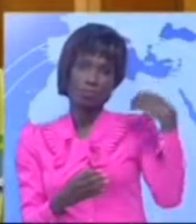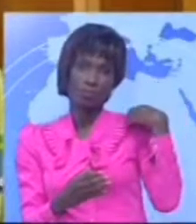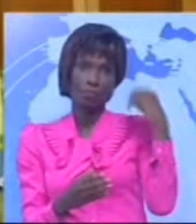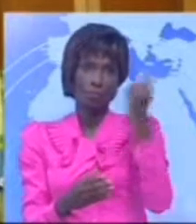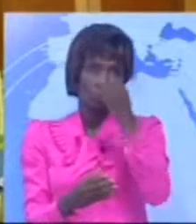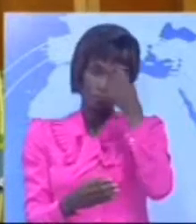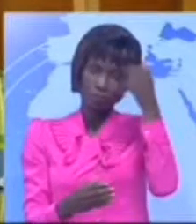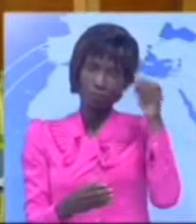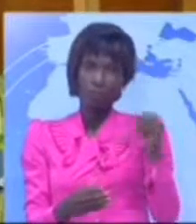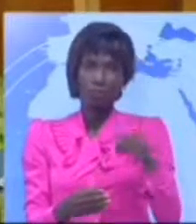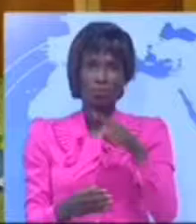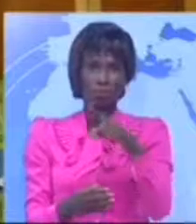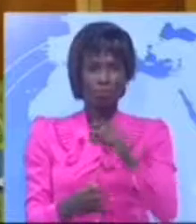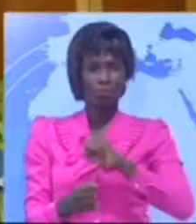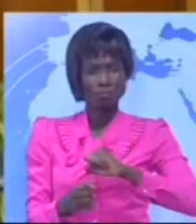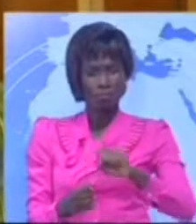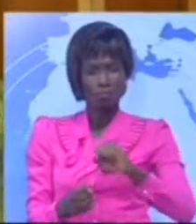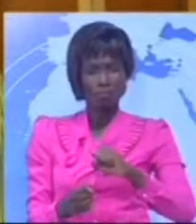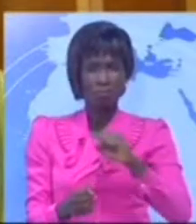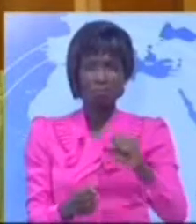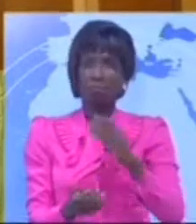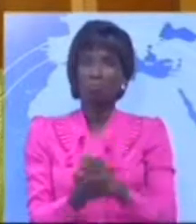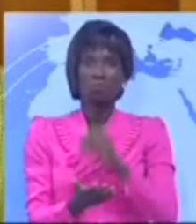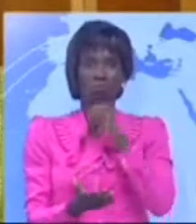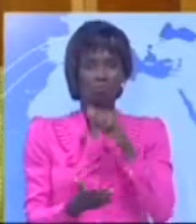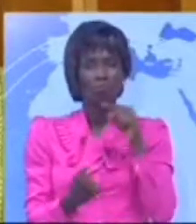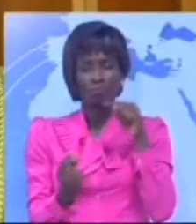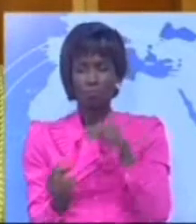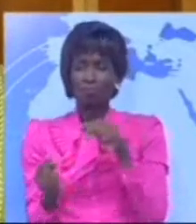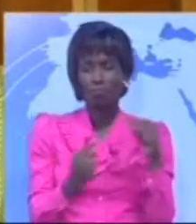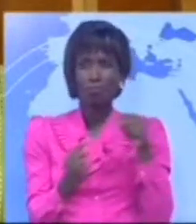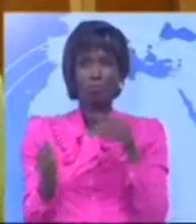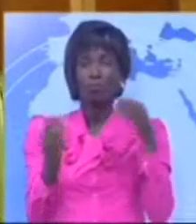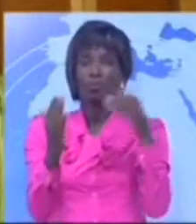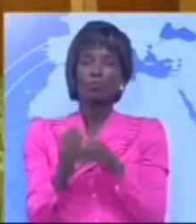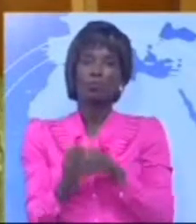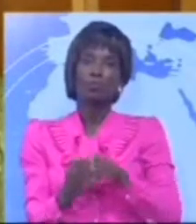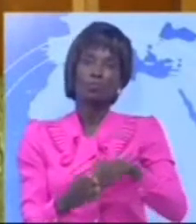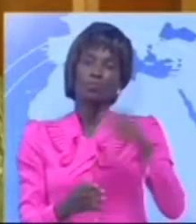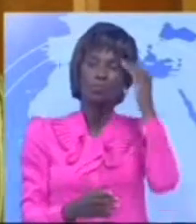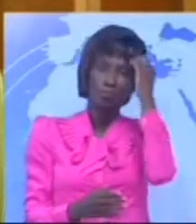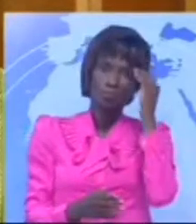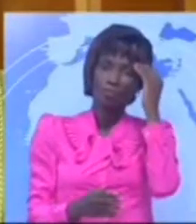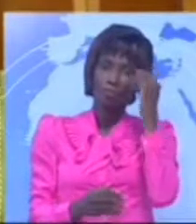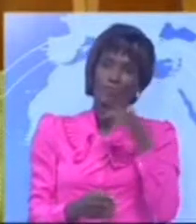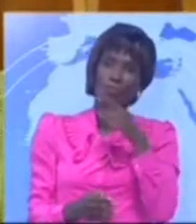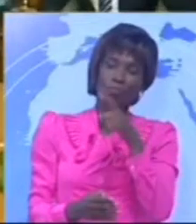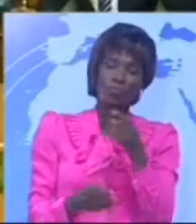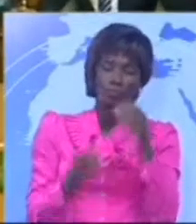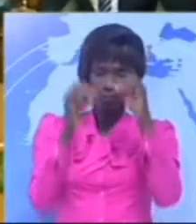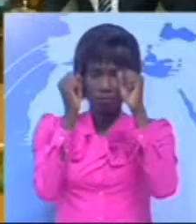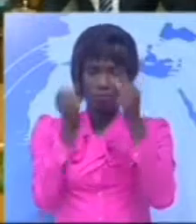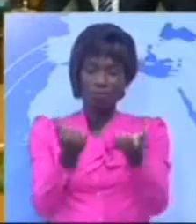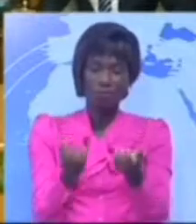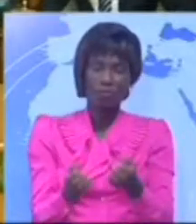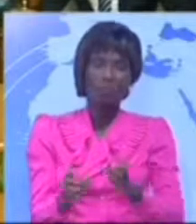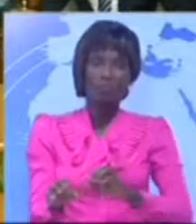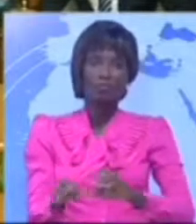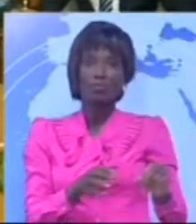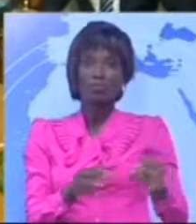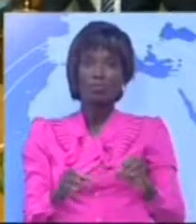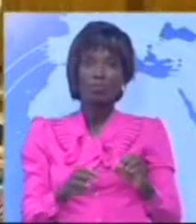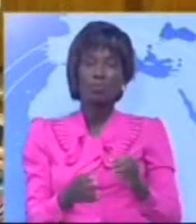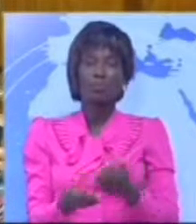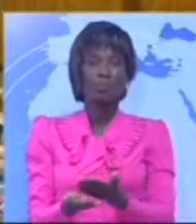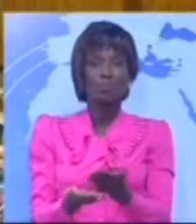efforts inlassables dans le cadre de la lutte contre le SIDA et de faire du Gabon un îlot d'espoir, un